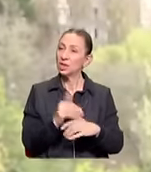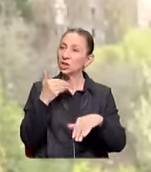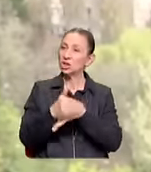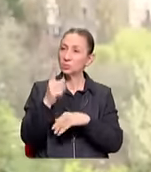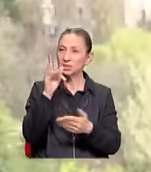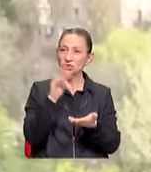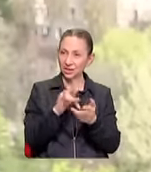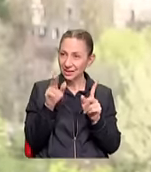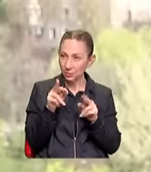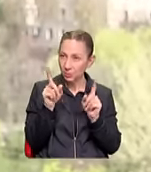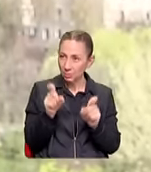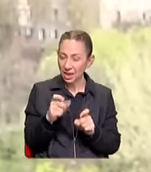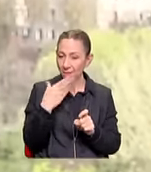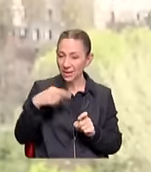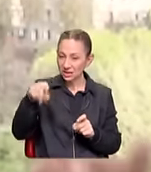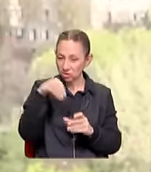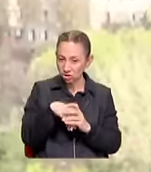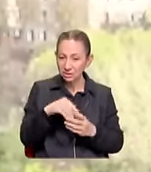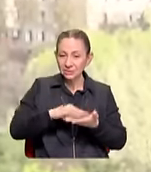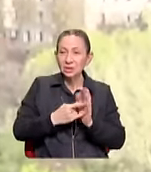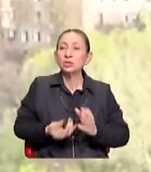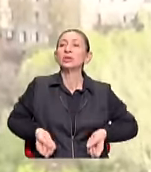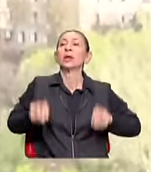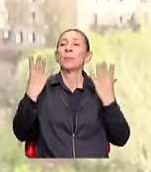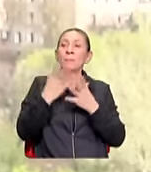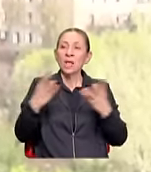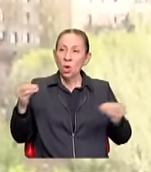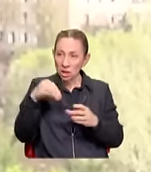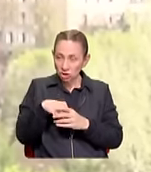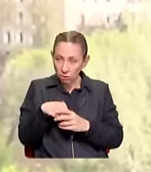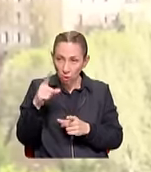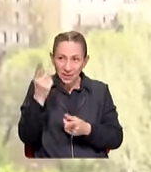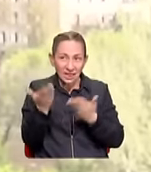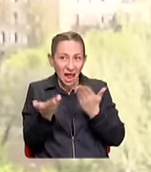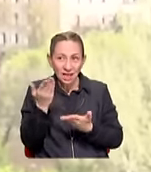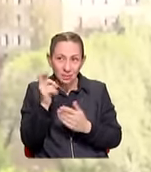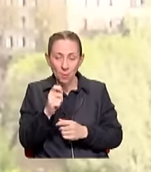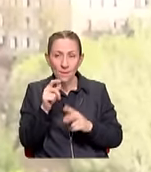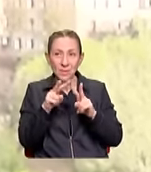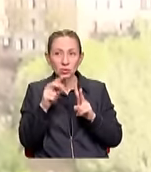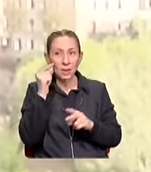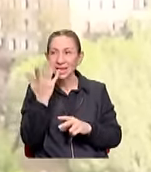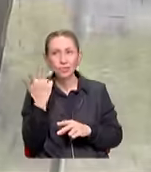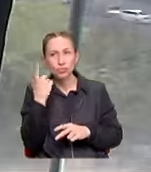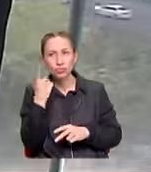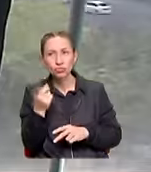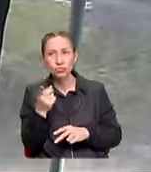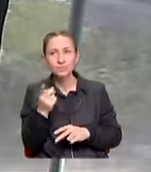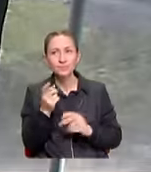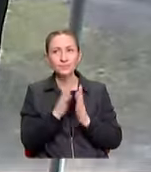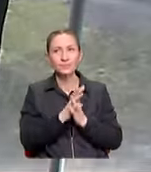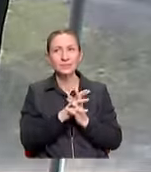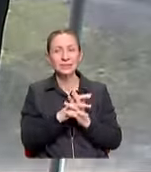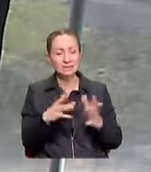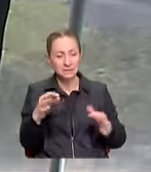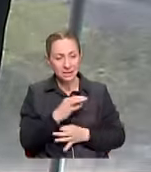Gecikmiş bir fatura mı? Emekli için, geçinemeyen milyonlar için böyle bir değerlendirmede bulunuyor Mevlüt Karakaya. Ne dersiniz? Ya,